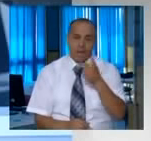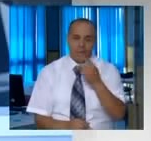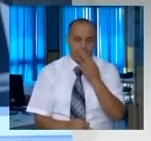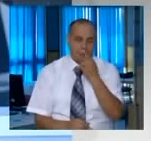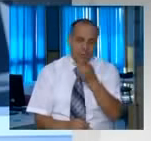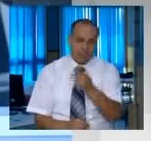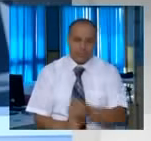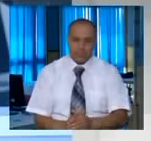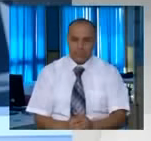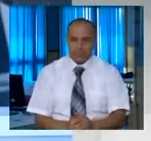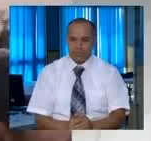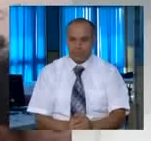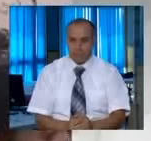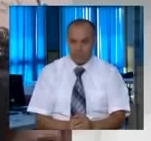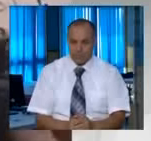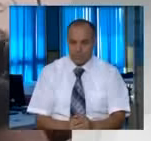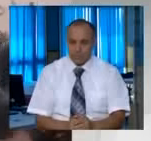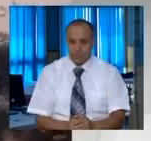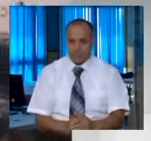الأمنية.